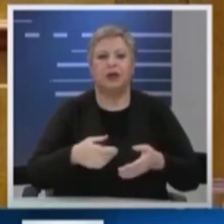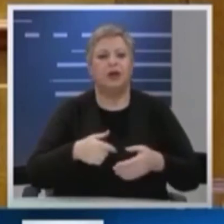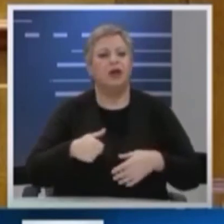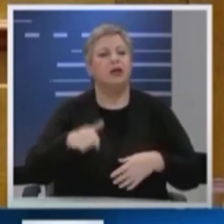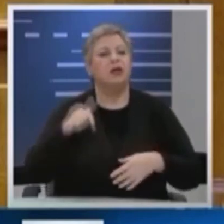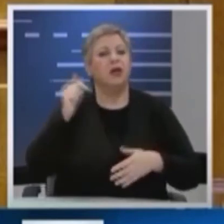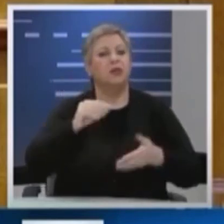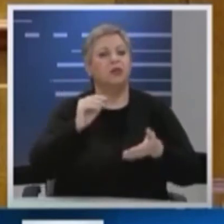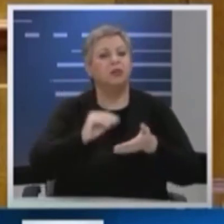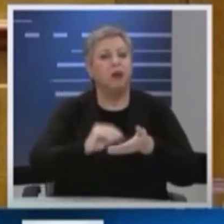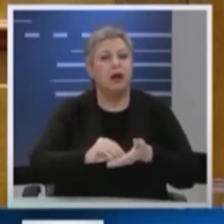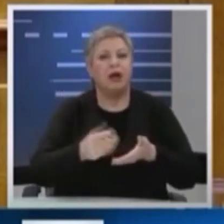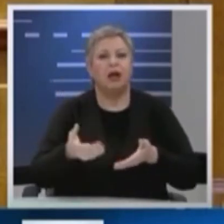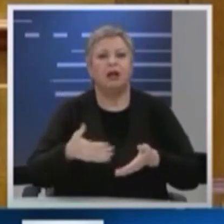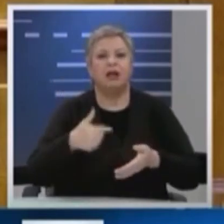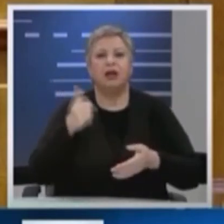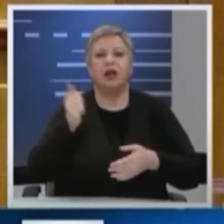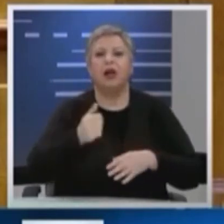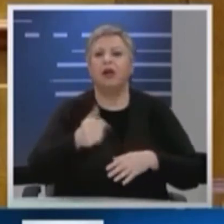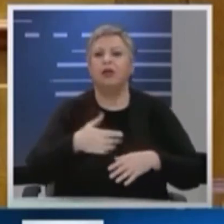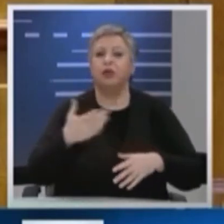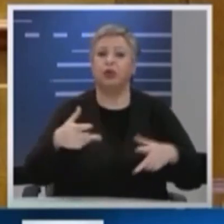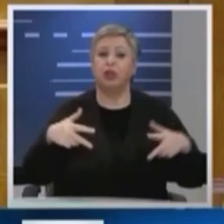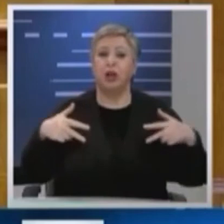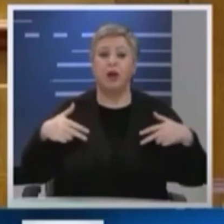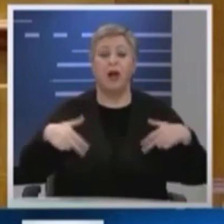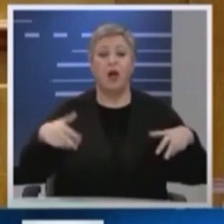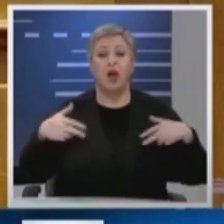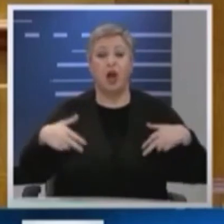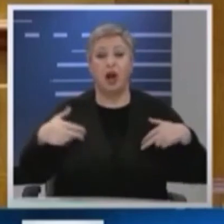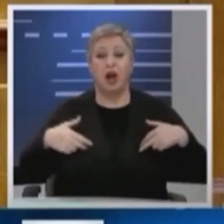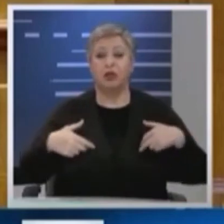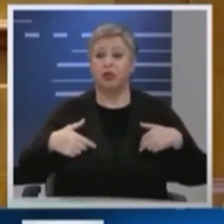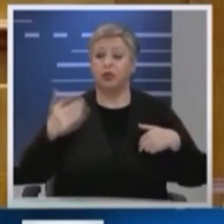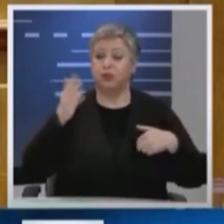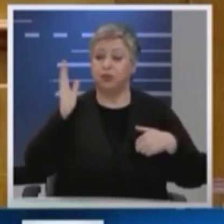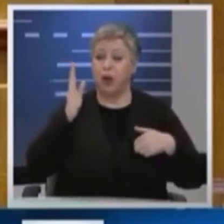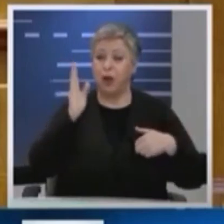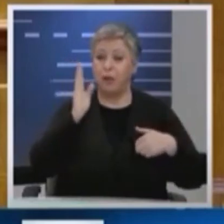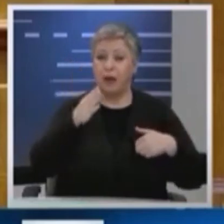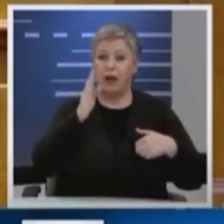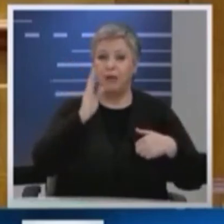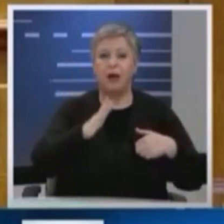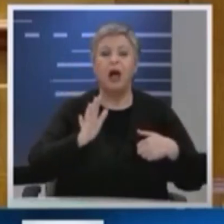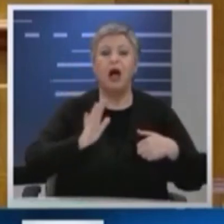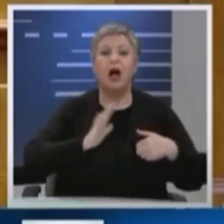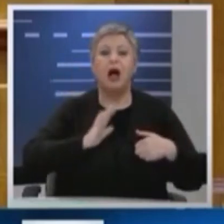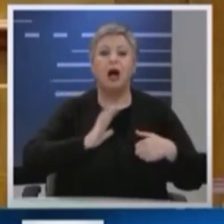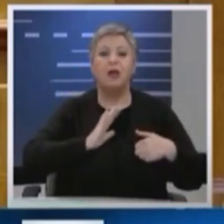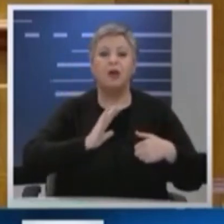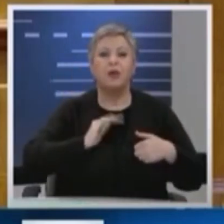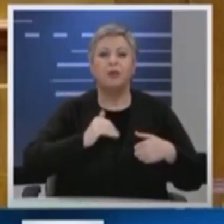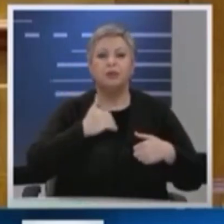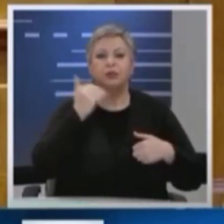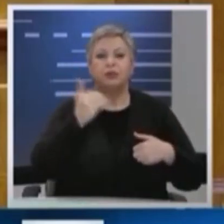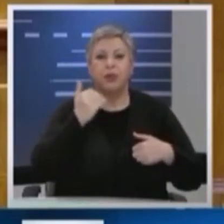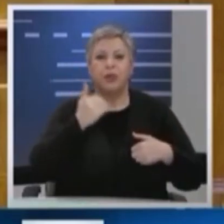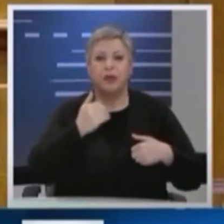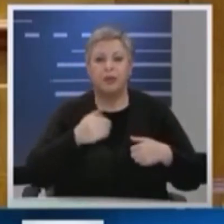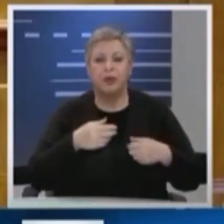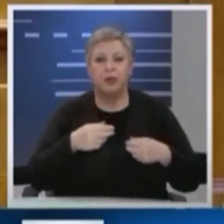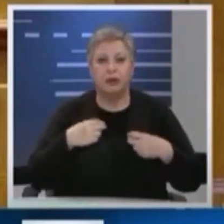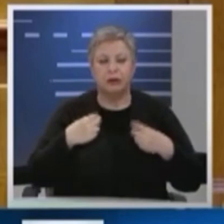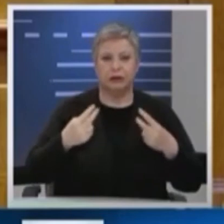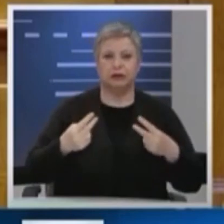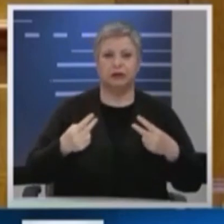στους αντιπροσωπευτικούς θεσμούς, η επιβολή του κράτους στον ανυπεράσπιστο πολίτη. Προϋποθέτει άλλη κατανομή πόρων,